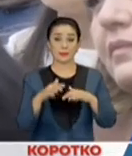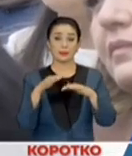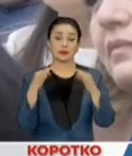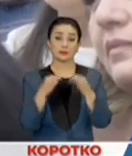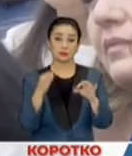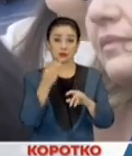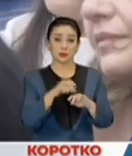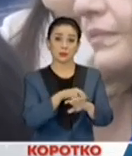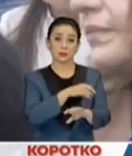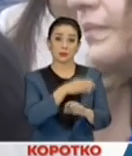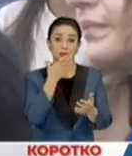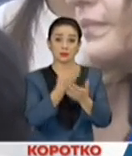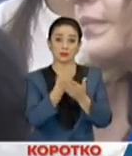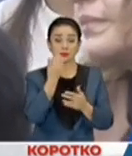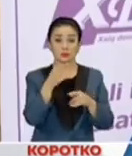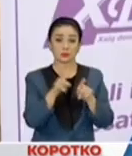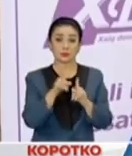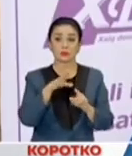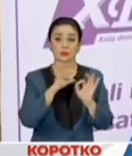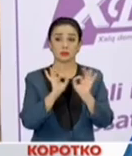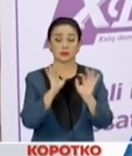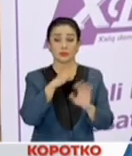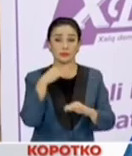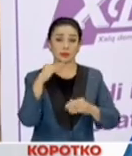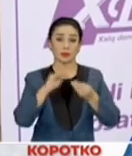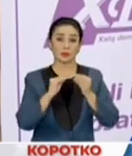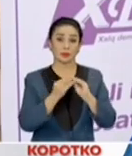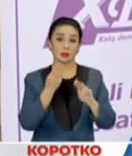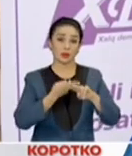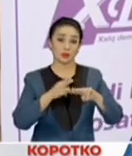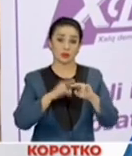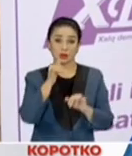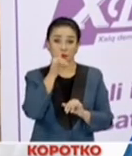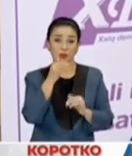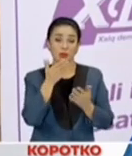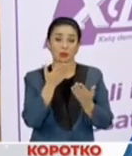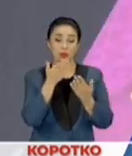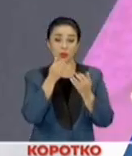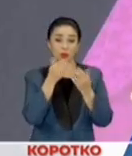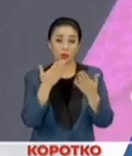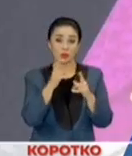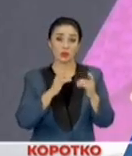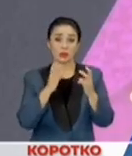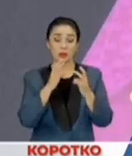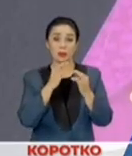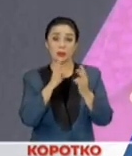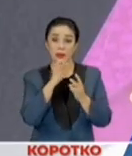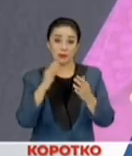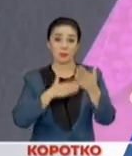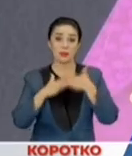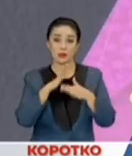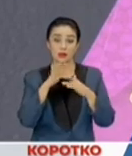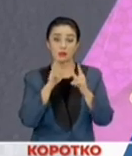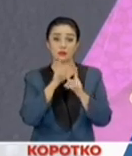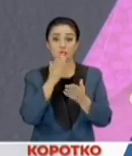Народно-демократическая партия Узбекистана в своей программе высветила многие проблемы, которые не могут не порадовать избирателей. Прежде всего, это реформы в